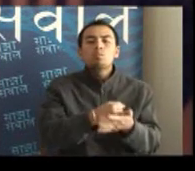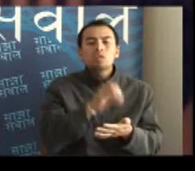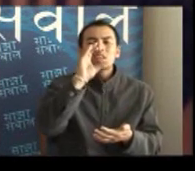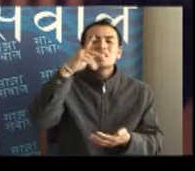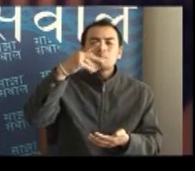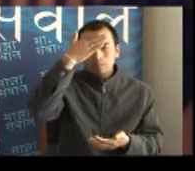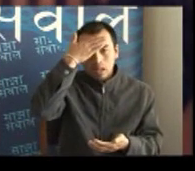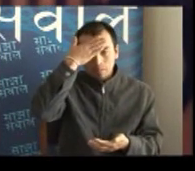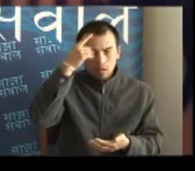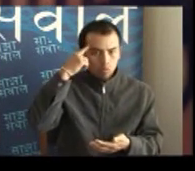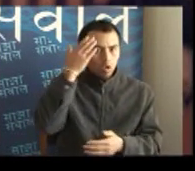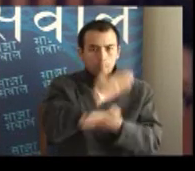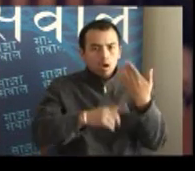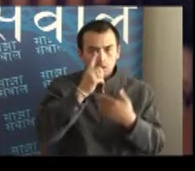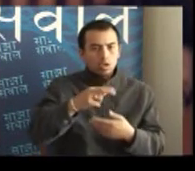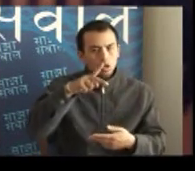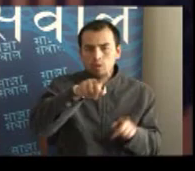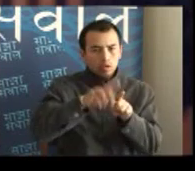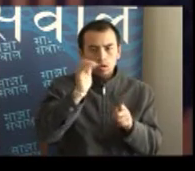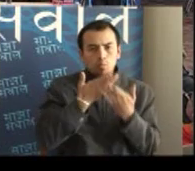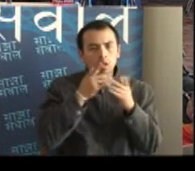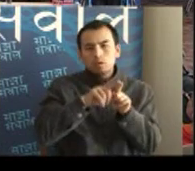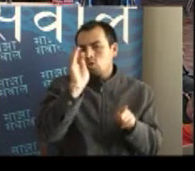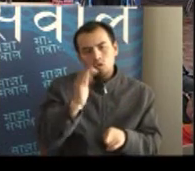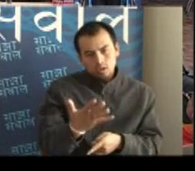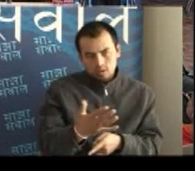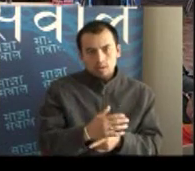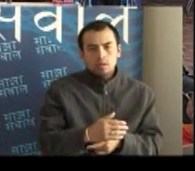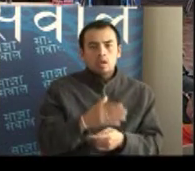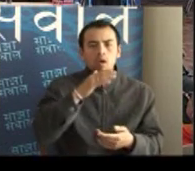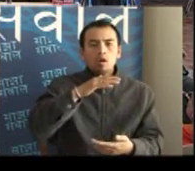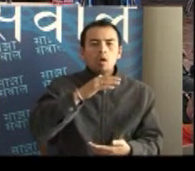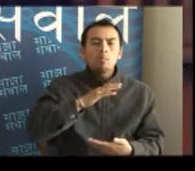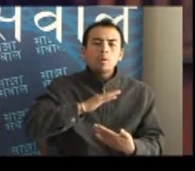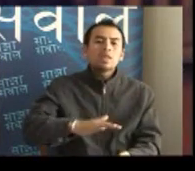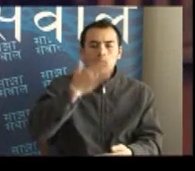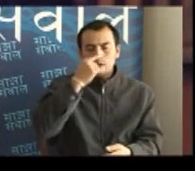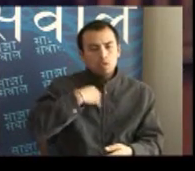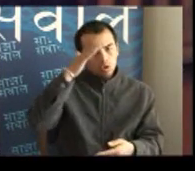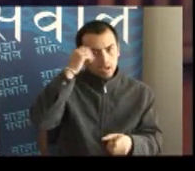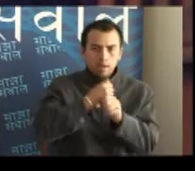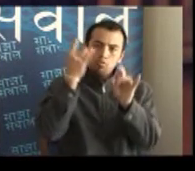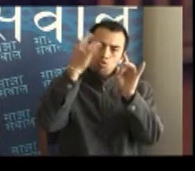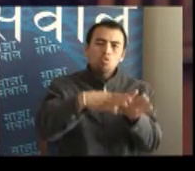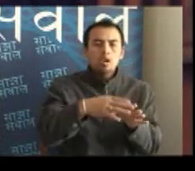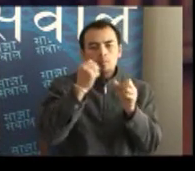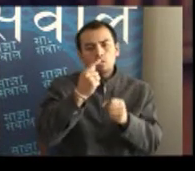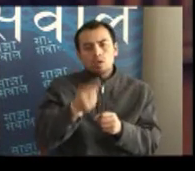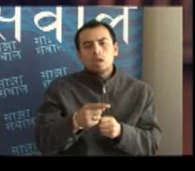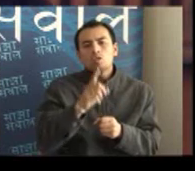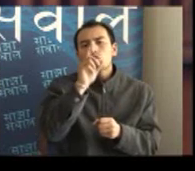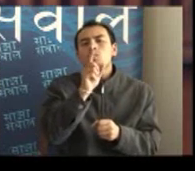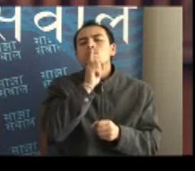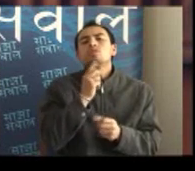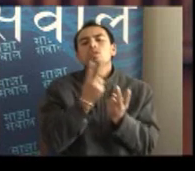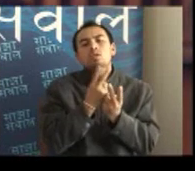सिपी प्रब्लम छ उसलाई, ऊ हिँड्न पनि सक्दैन र पढ्न पनि सक्दैन, बच्चाको कारणले सरकारी जागिर छोडेर बसेको व्यक्ति हो म,